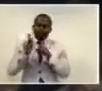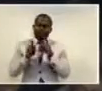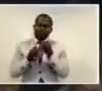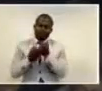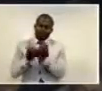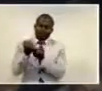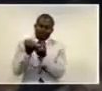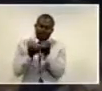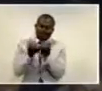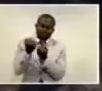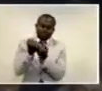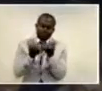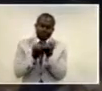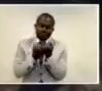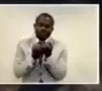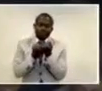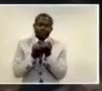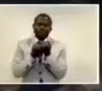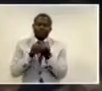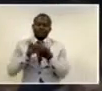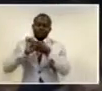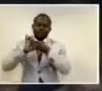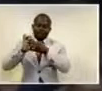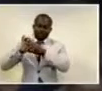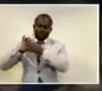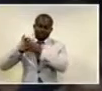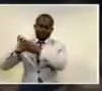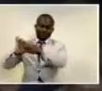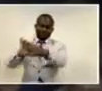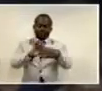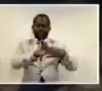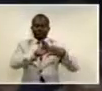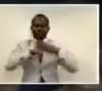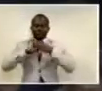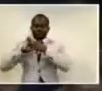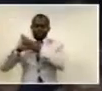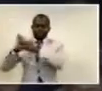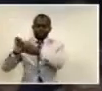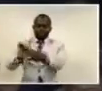bakagendererana bikaba urujya n'uruza,